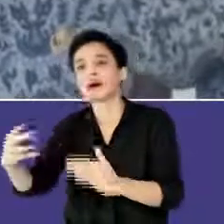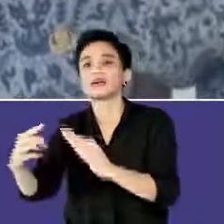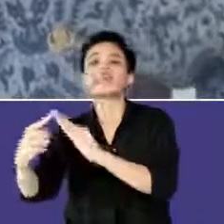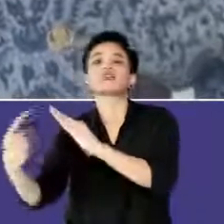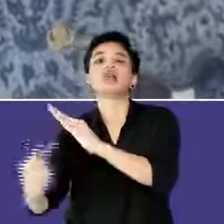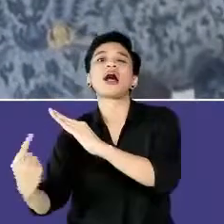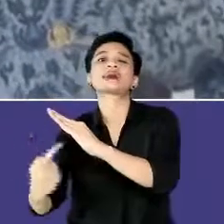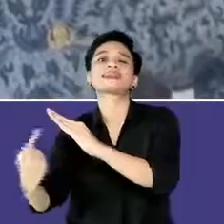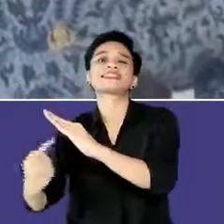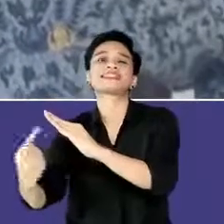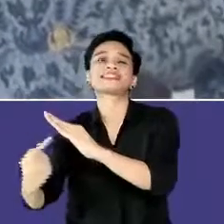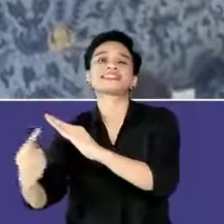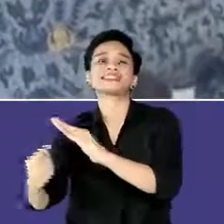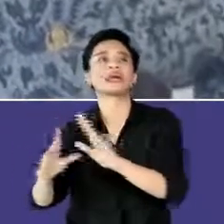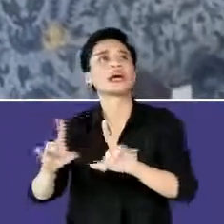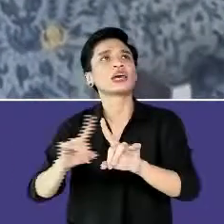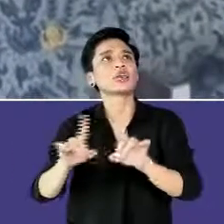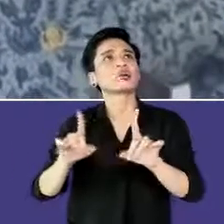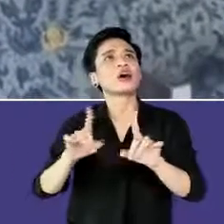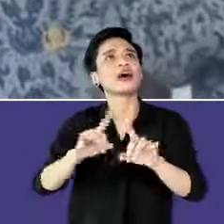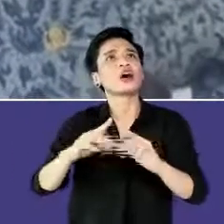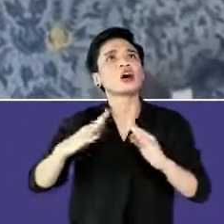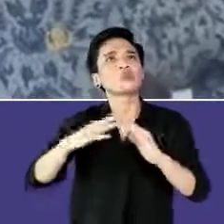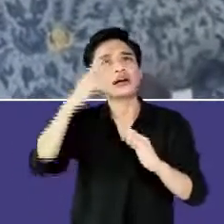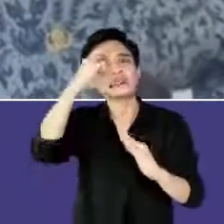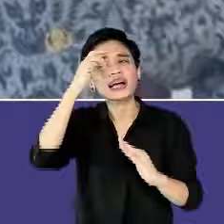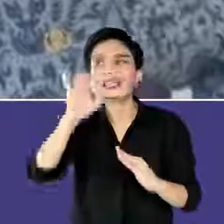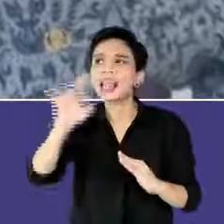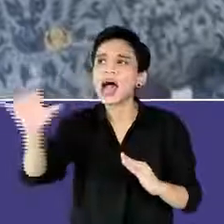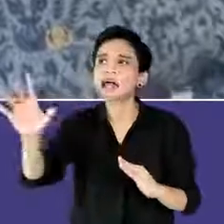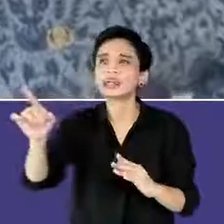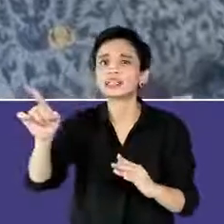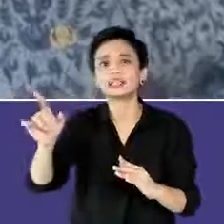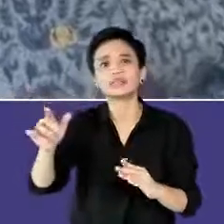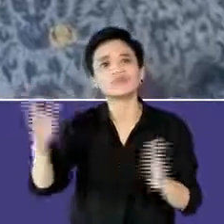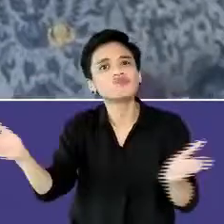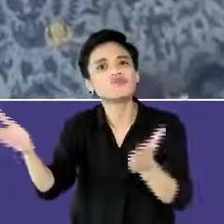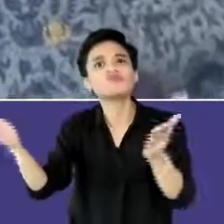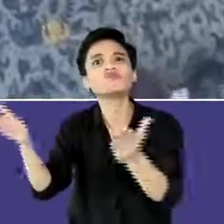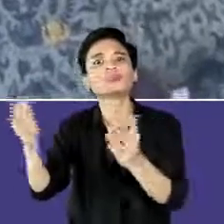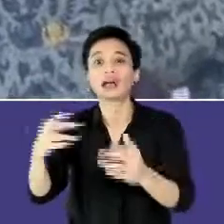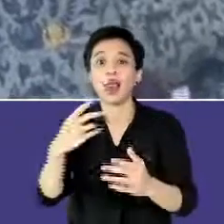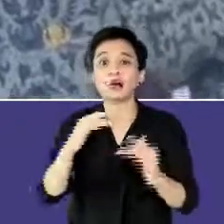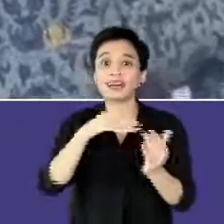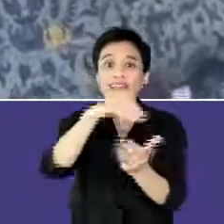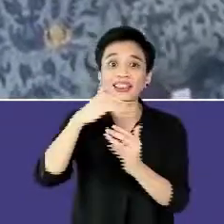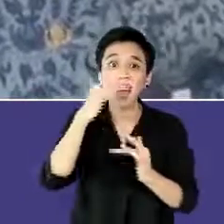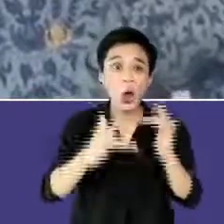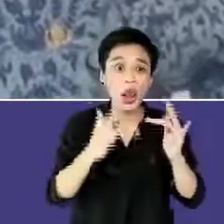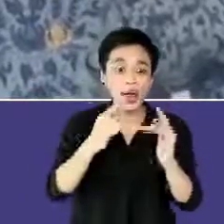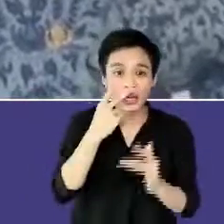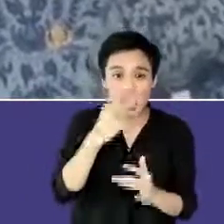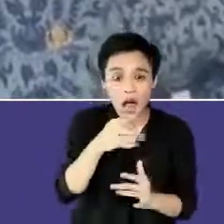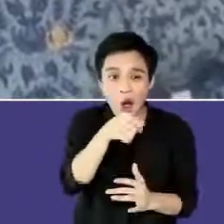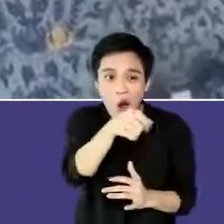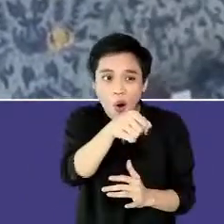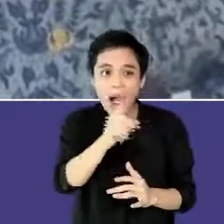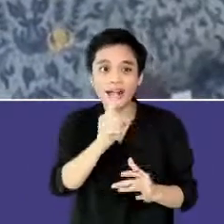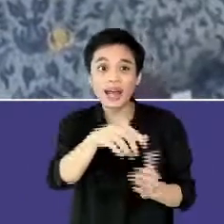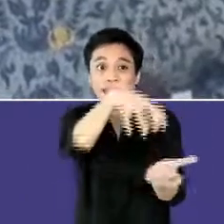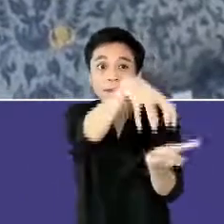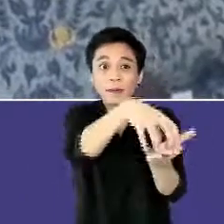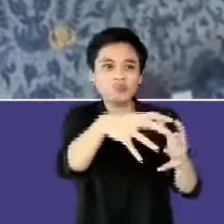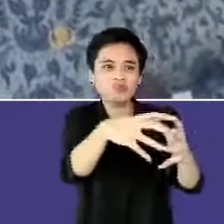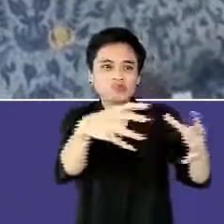betul Lebih di rumah sakit lain pun kita dorong dan bisnis online sudah kelihatan tuh datanya Anda yang berniat sudah mendekati